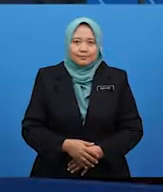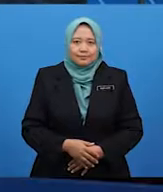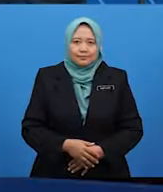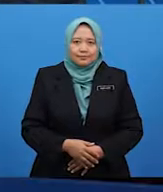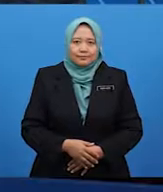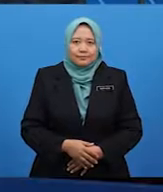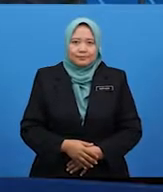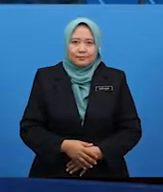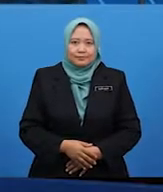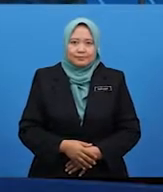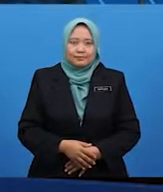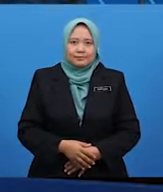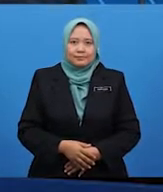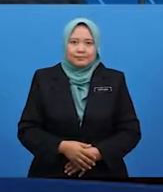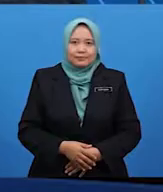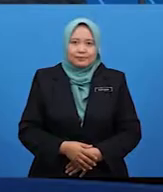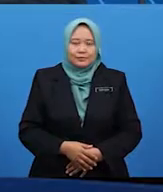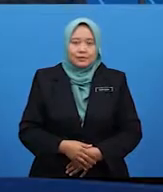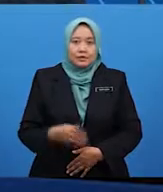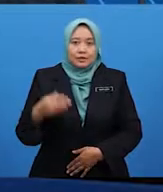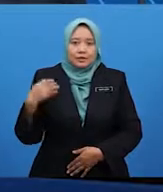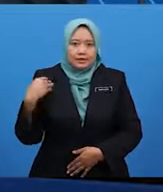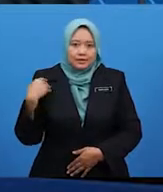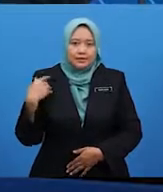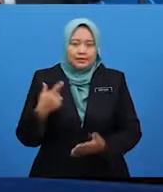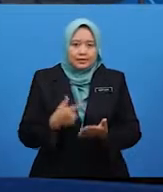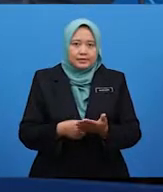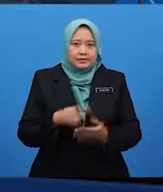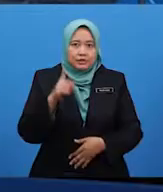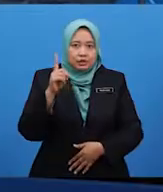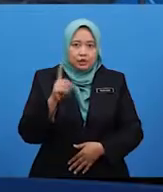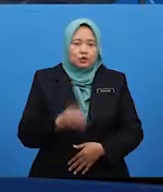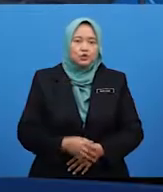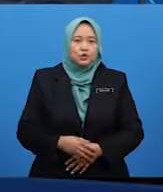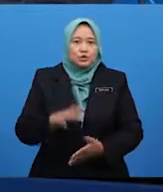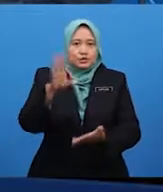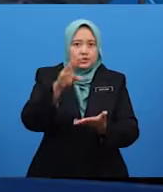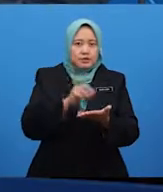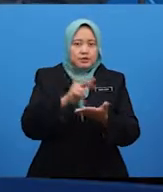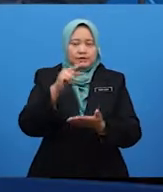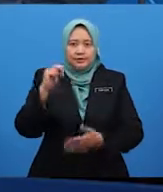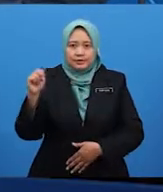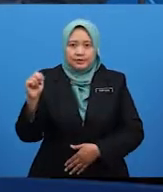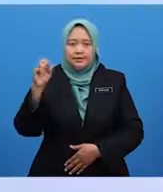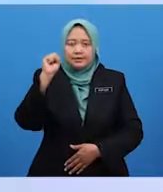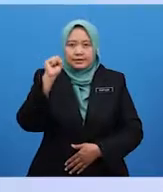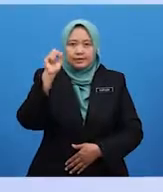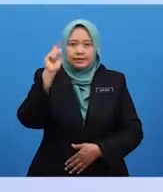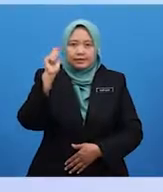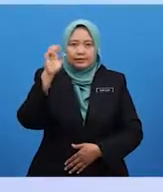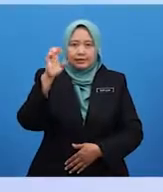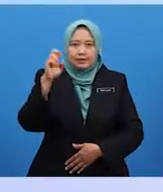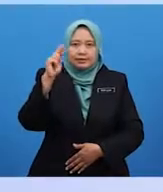Wan, kita ada satu lagi dipanggil sebagai cetakan stensel. Ya, betul. Mungkin Cikgu boleh terangkan tentang cetakan stensel. Okey, terima kasih Cikgu Don.